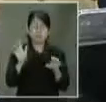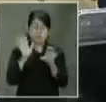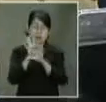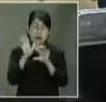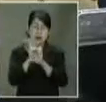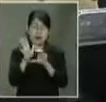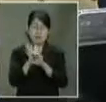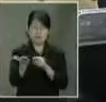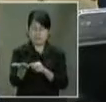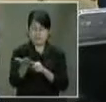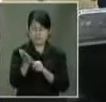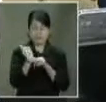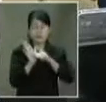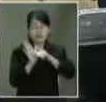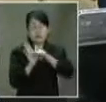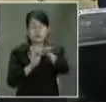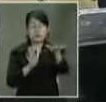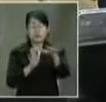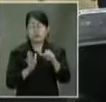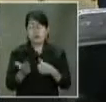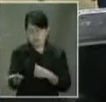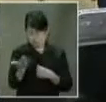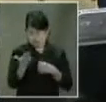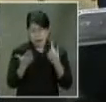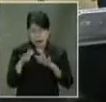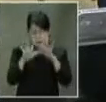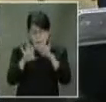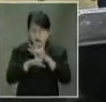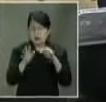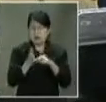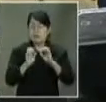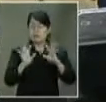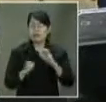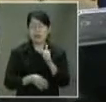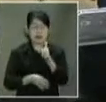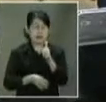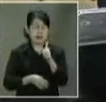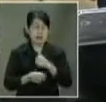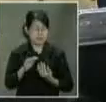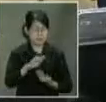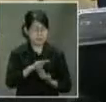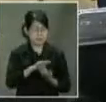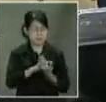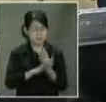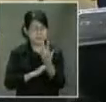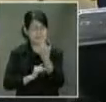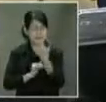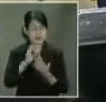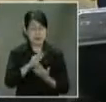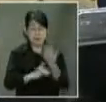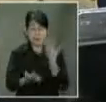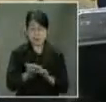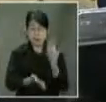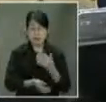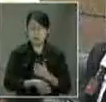ติผมที่ผมอนุญาตนั้นมันดูไม่ได้เลยครับ มันถ่ายไม่ชัดนะฮะเดี๋ยวผมพิมพ์สีออกมาให้ใหม่เพราะสีนี้แพงฮะ เมื่อไ